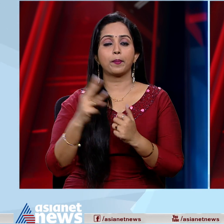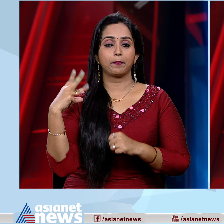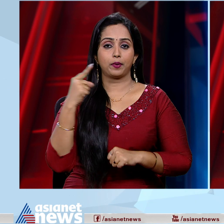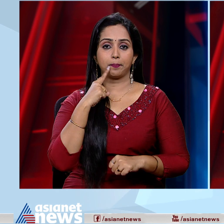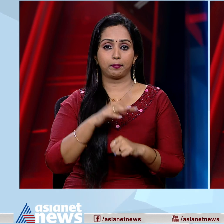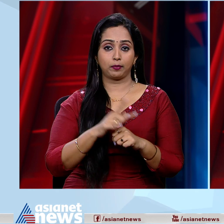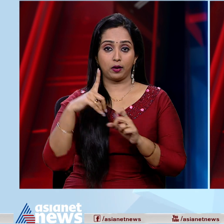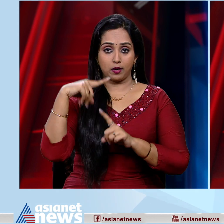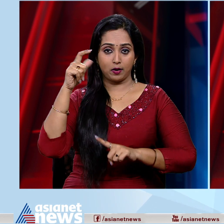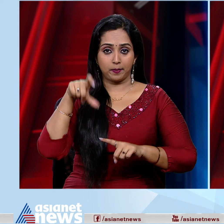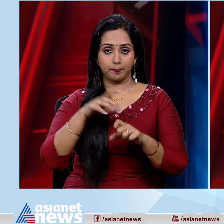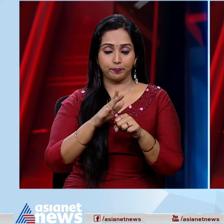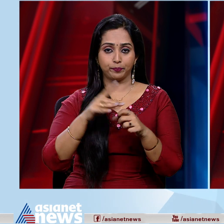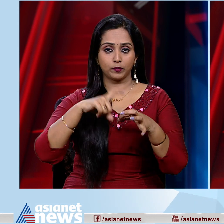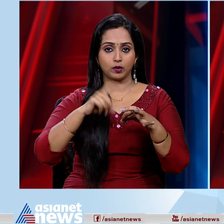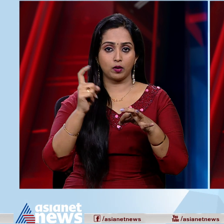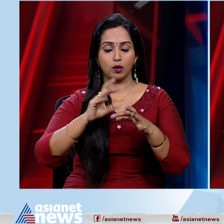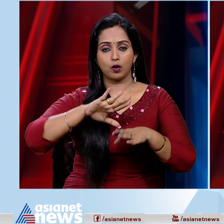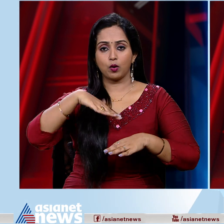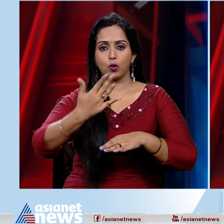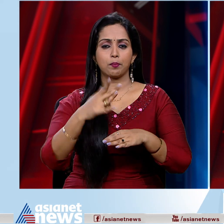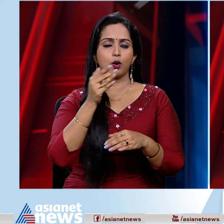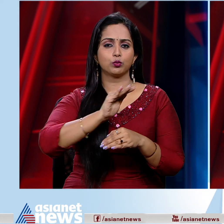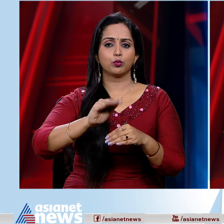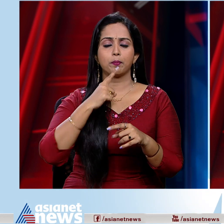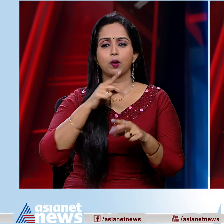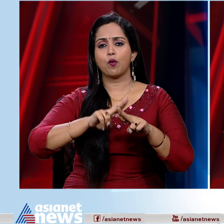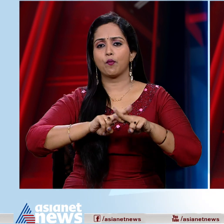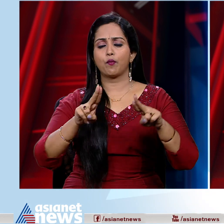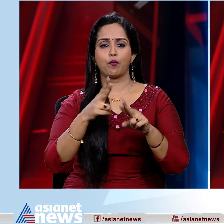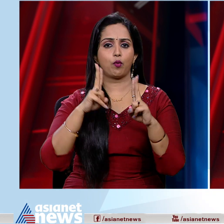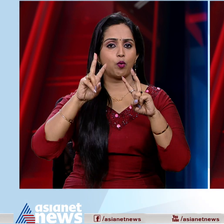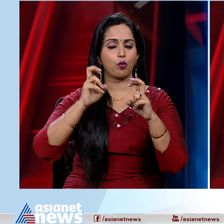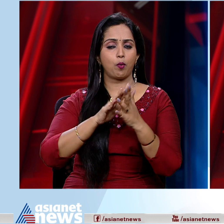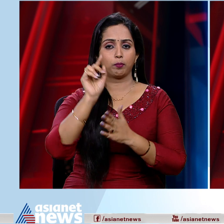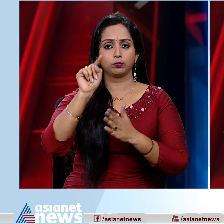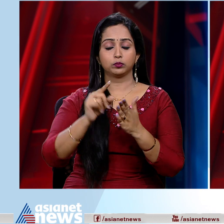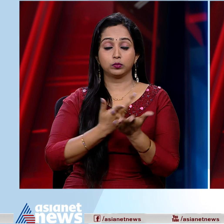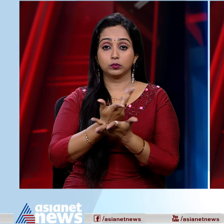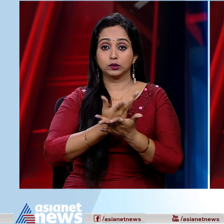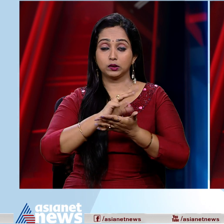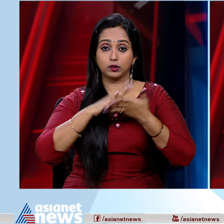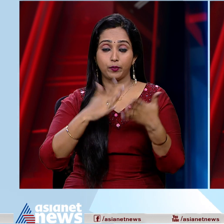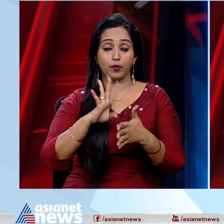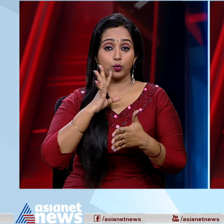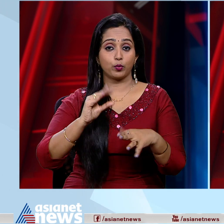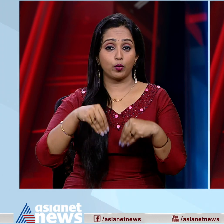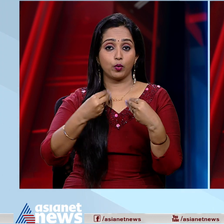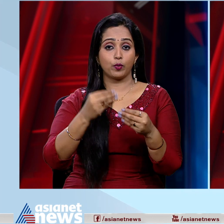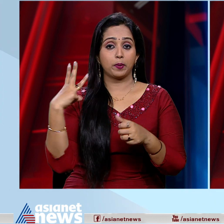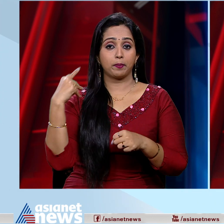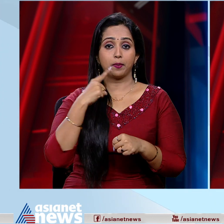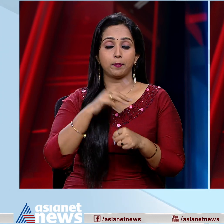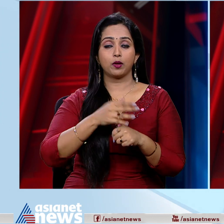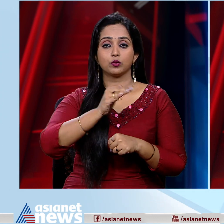സൂചിപ്പിച്ചത്. ഡയറക്ടറുടെ രാജിക്കപ്പുറത്തേക്ക് വിദ്യാർത്ഥികൾ ഉന്നയിച്ച എല്ലാ വിഷയങ്ങളിലും ചർച്ച നടത്തി ഉറപ്പ് നൽകി എന്നുള്ളതാണ് മന്ത്രി